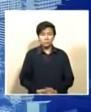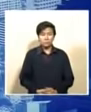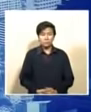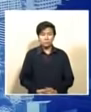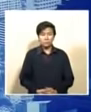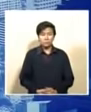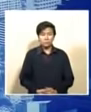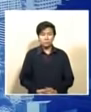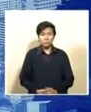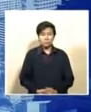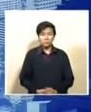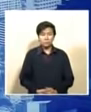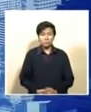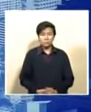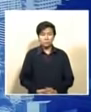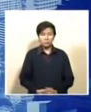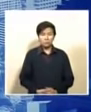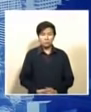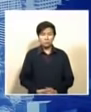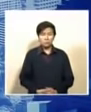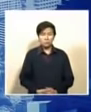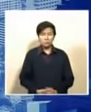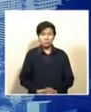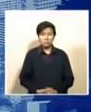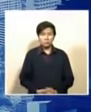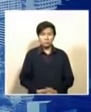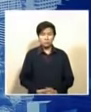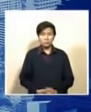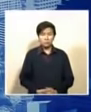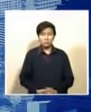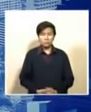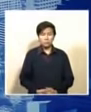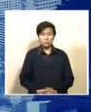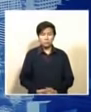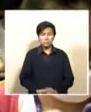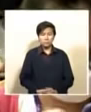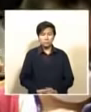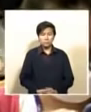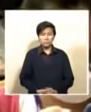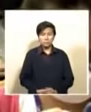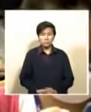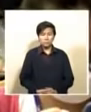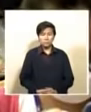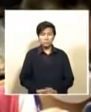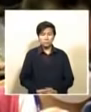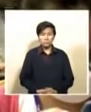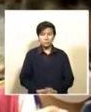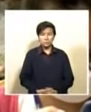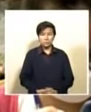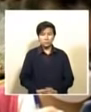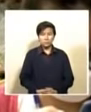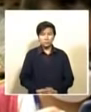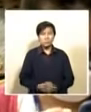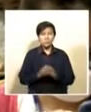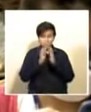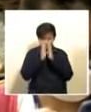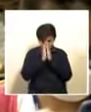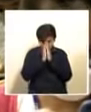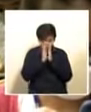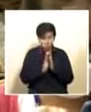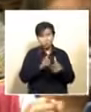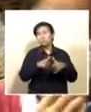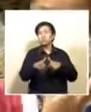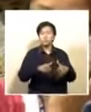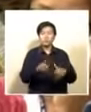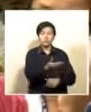าการดำเนินการของกระทรวงสาธารณสุขภายใต้การนำของท่านนายกรัฐมนตรีนะฮะแล้วก็ท่านร